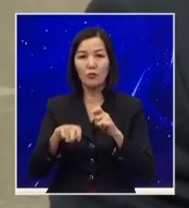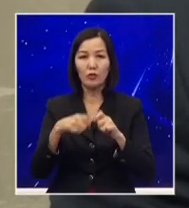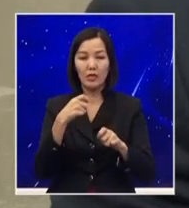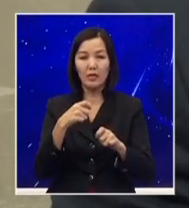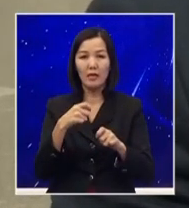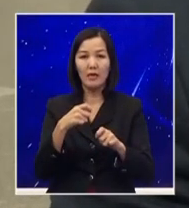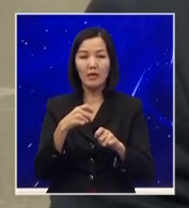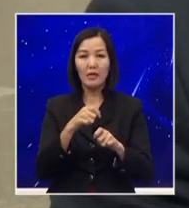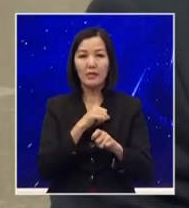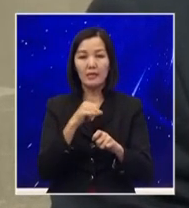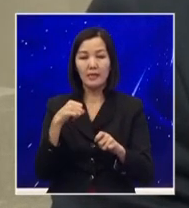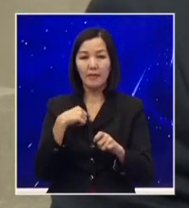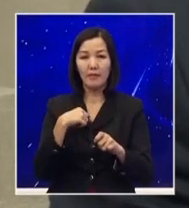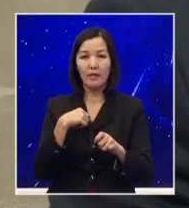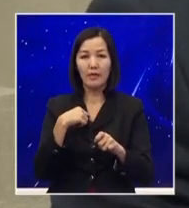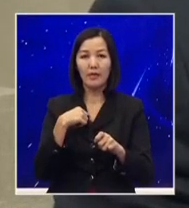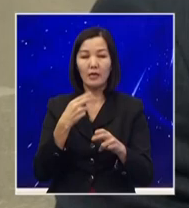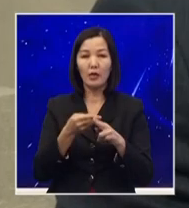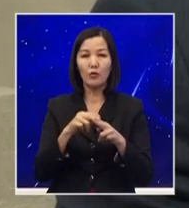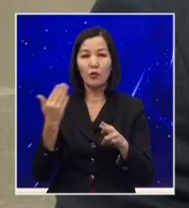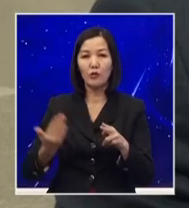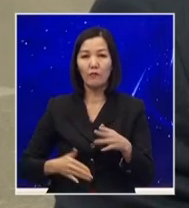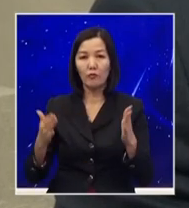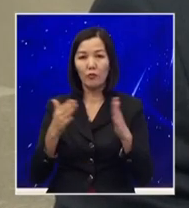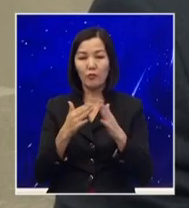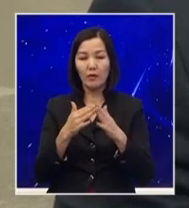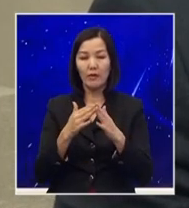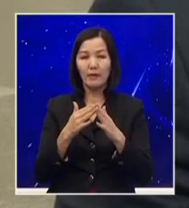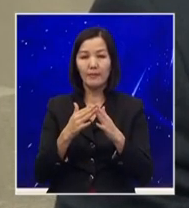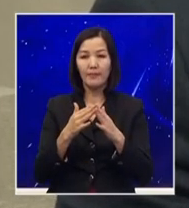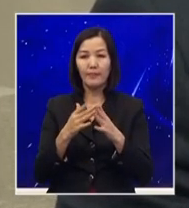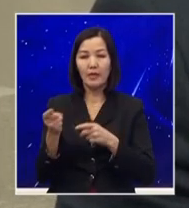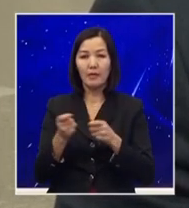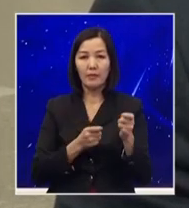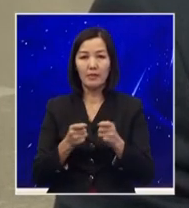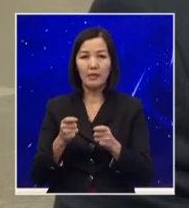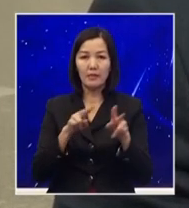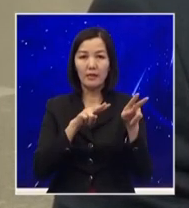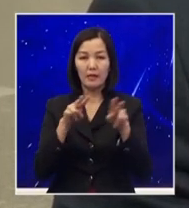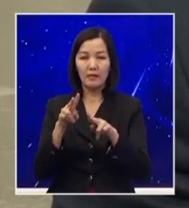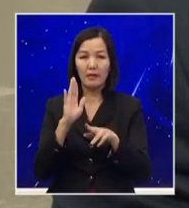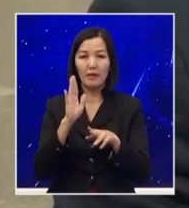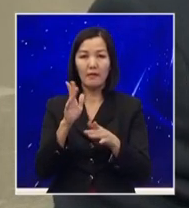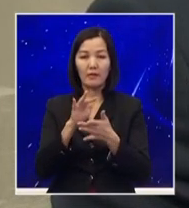выявлены жильцами, нами, специалистами отдела строительства города Талдыкурган. Все это будет контролироваться